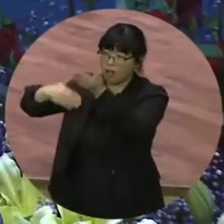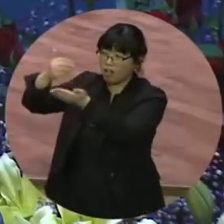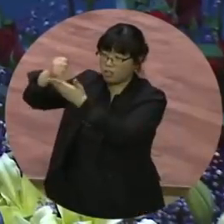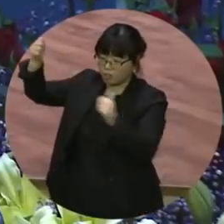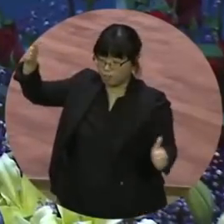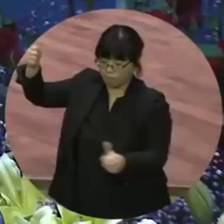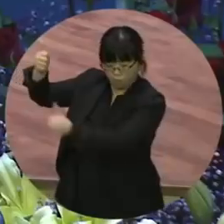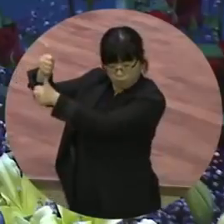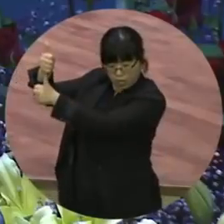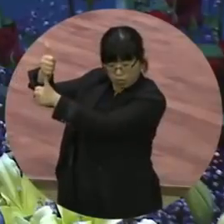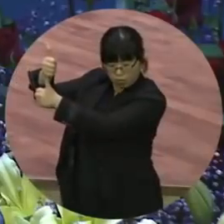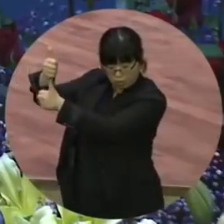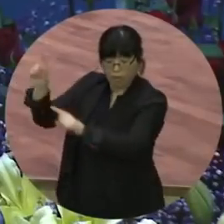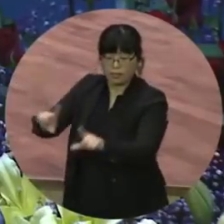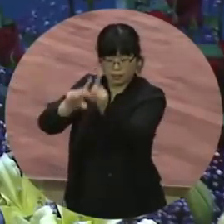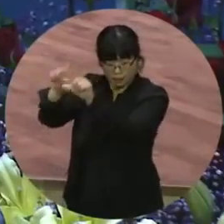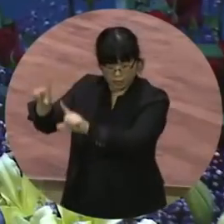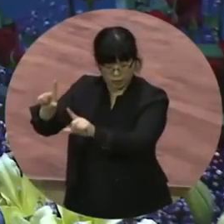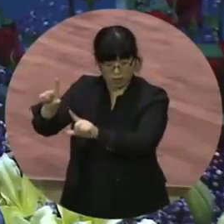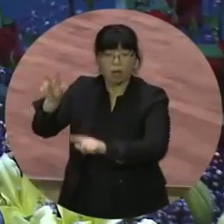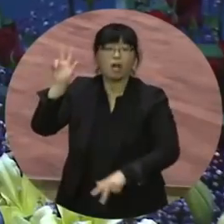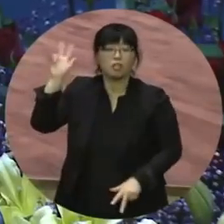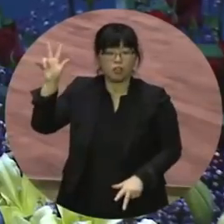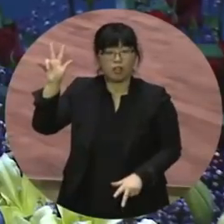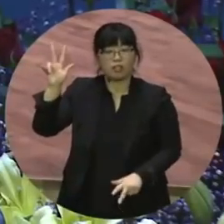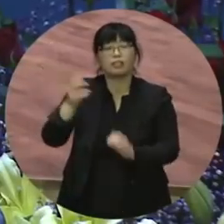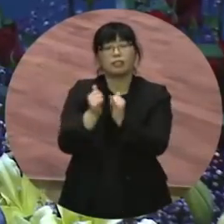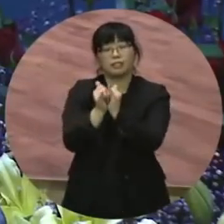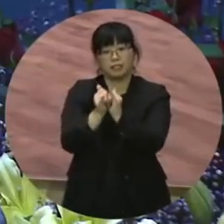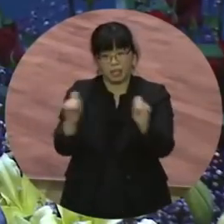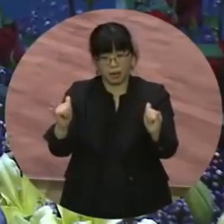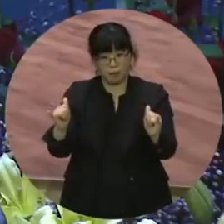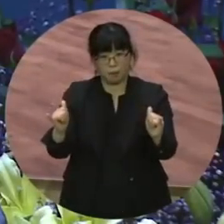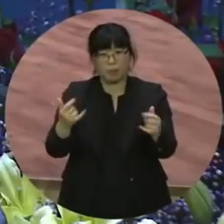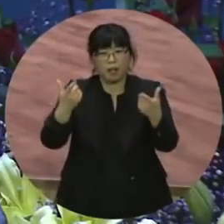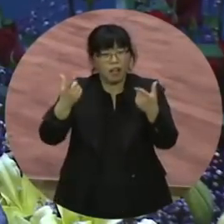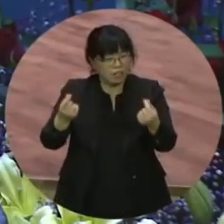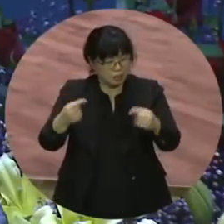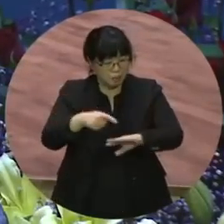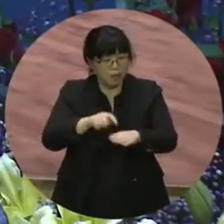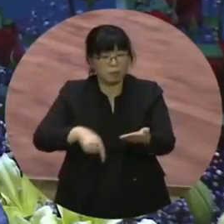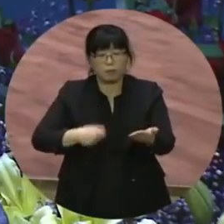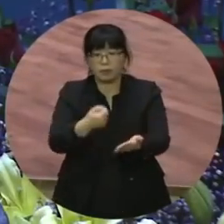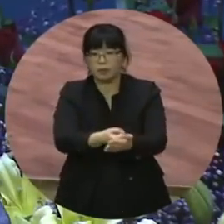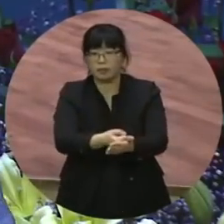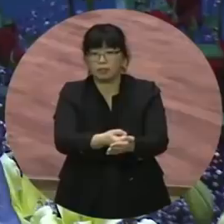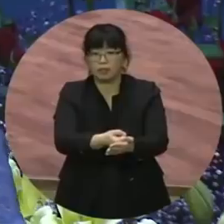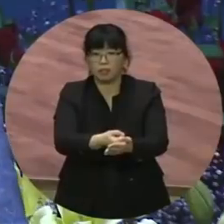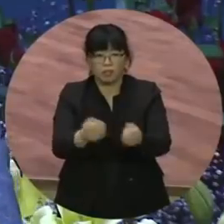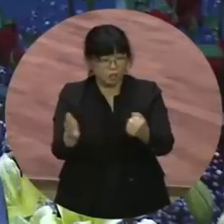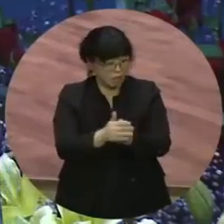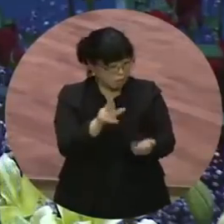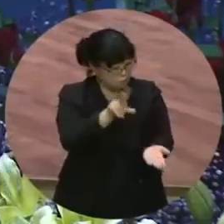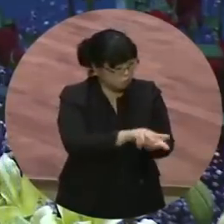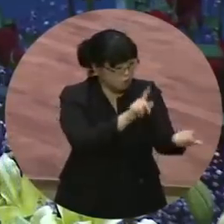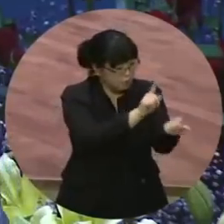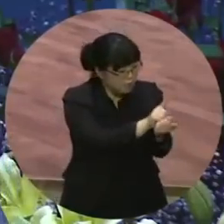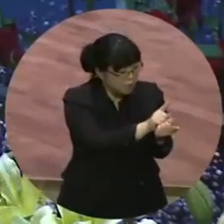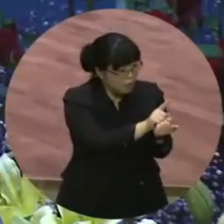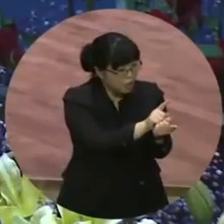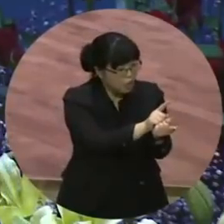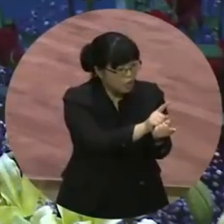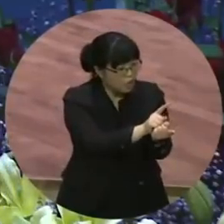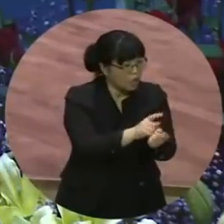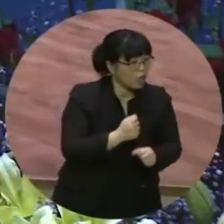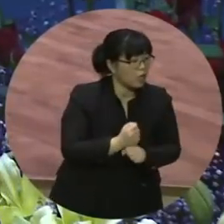듣지도 않아요. 믿지도 않아요. 그냥 참고해요. 그러니까 독립선언. 교회를 다니면서 사는 거는 전부